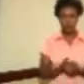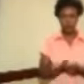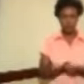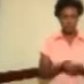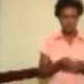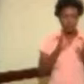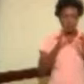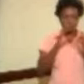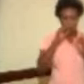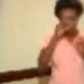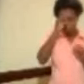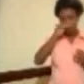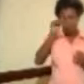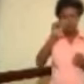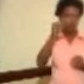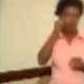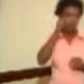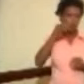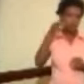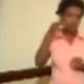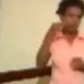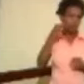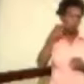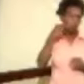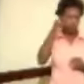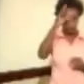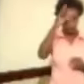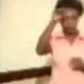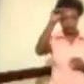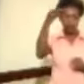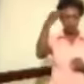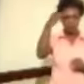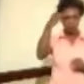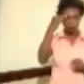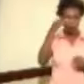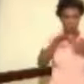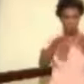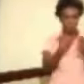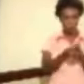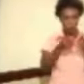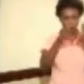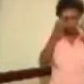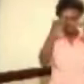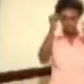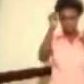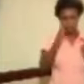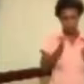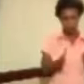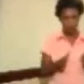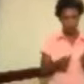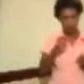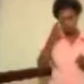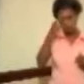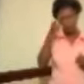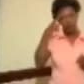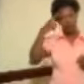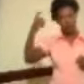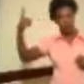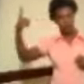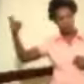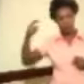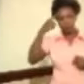Et Madame Maniga, je dis un rêve tout haïtien, c'est que nous t'as sorti dans l'état